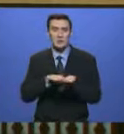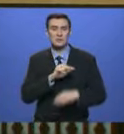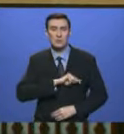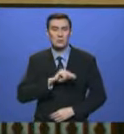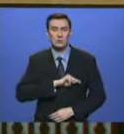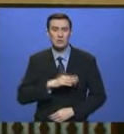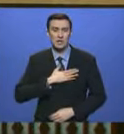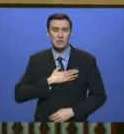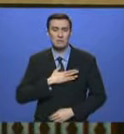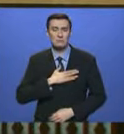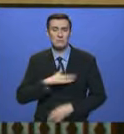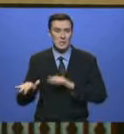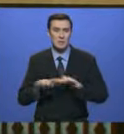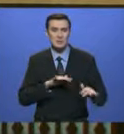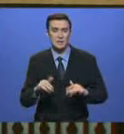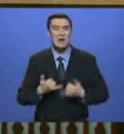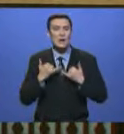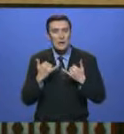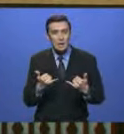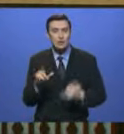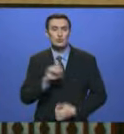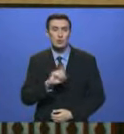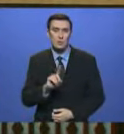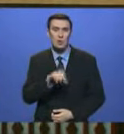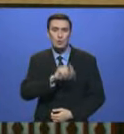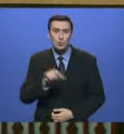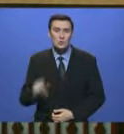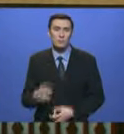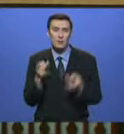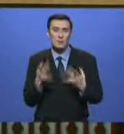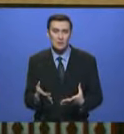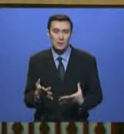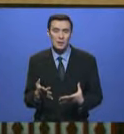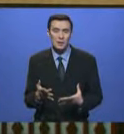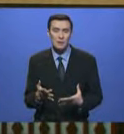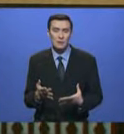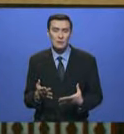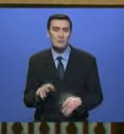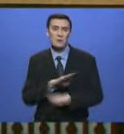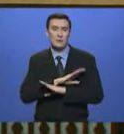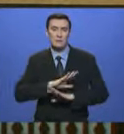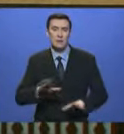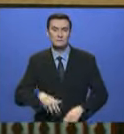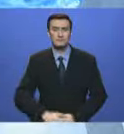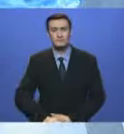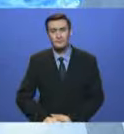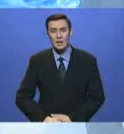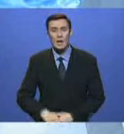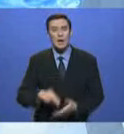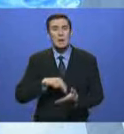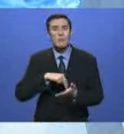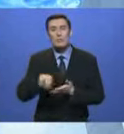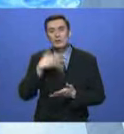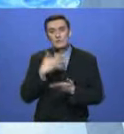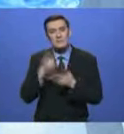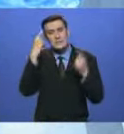Координации наших действий ради того, чтобы люди ни за что, ни про что не гибли. Покупать